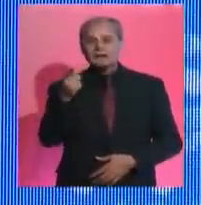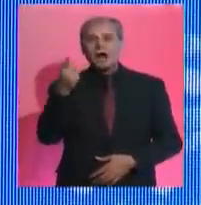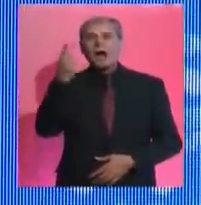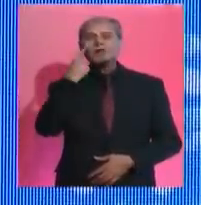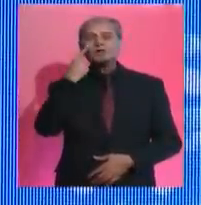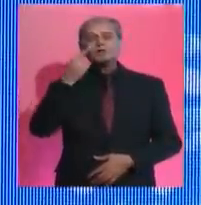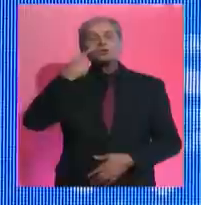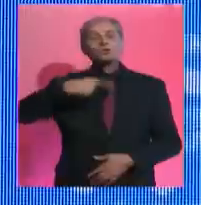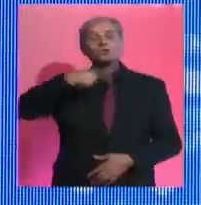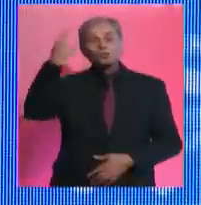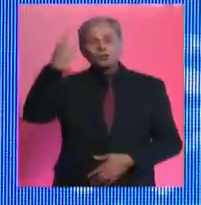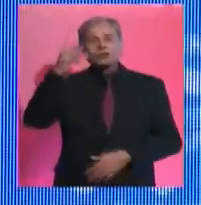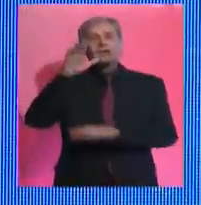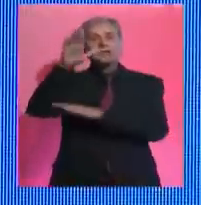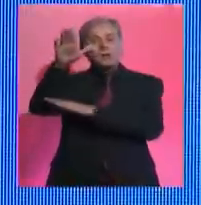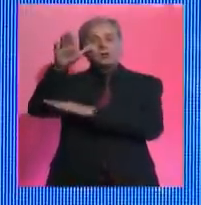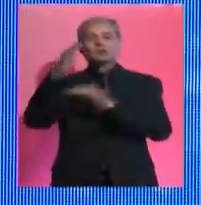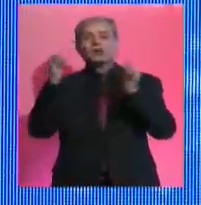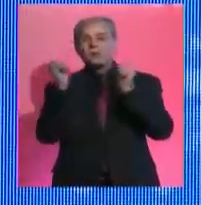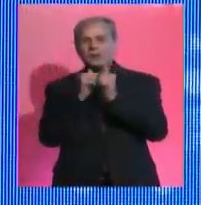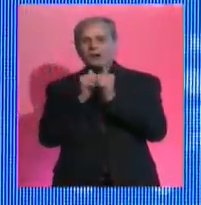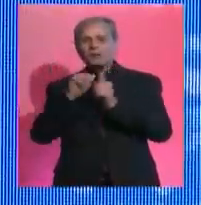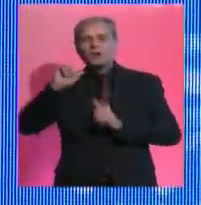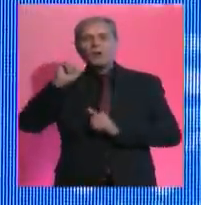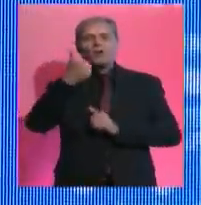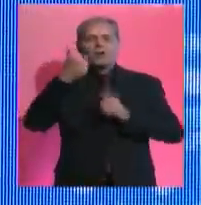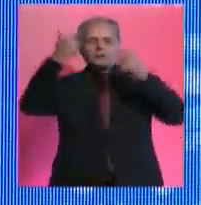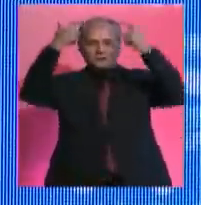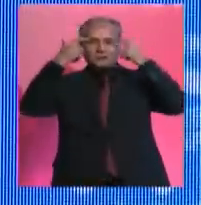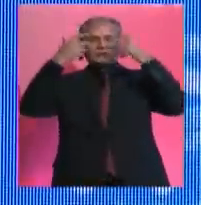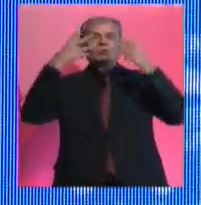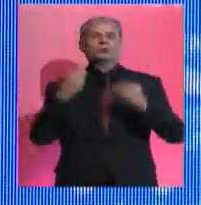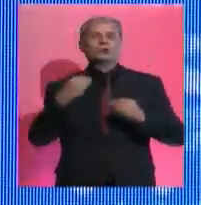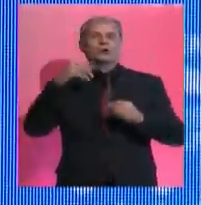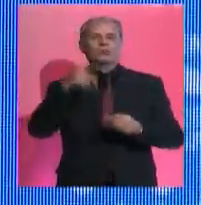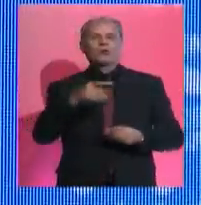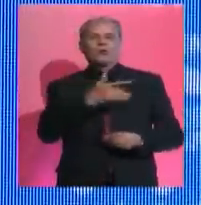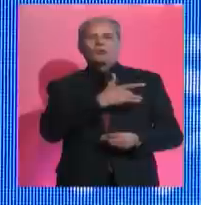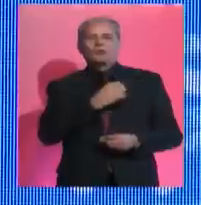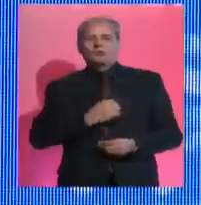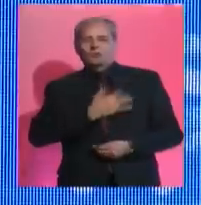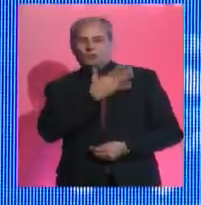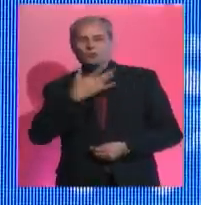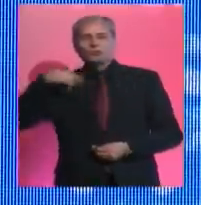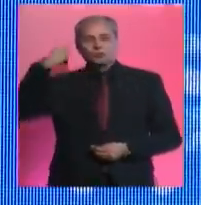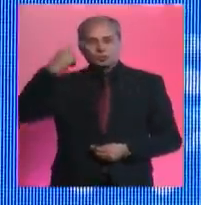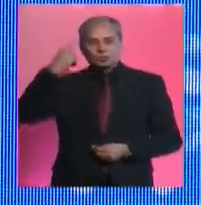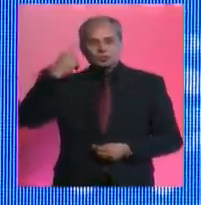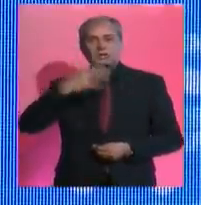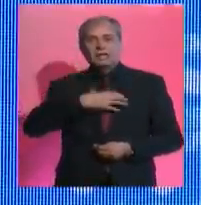Atatürk Cumhuriyeti'ni demokrasiyle taçlandırılmış olarak kutlayacağız Bu duygu ve düşüncelerle